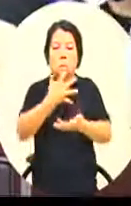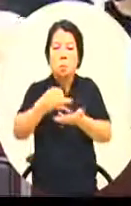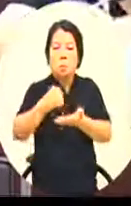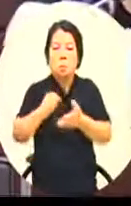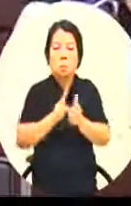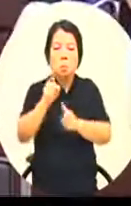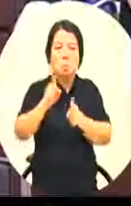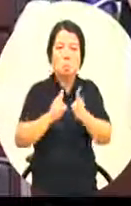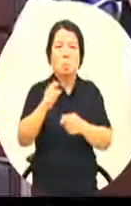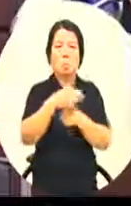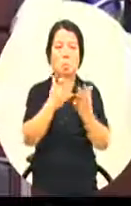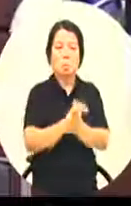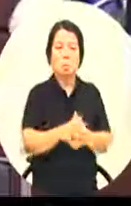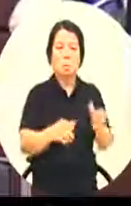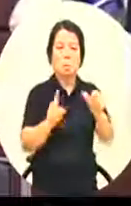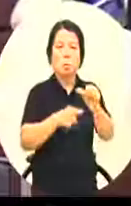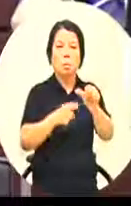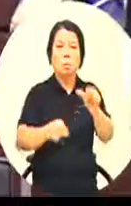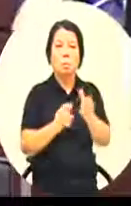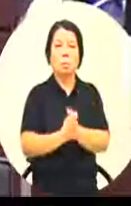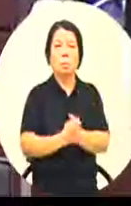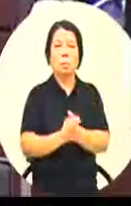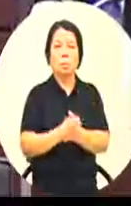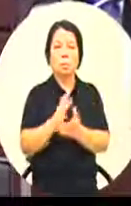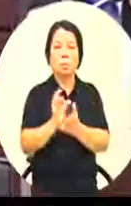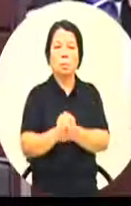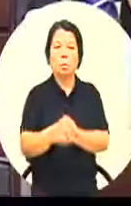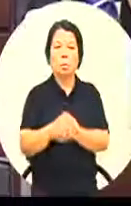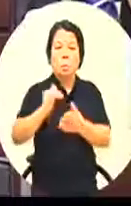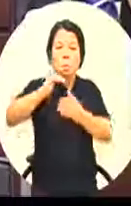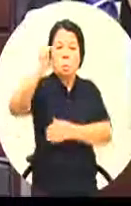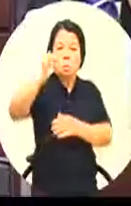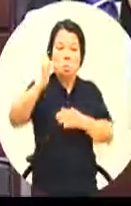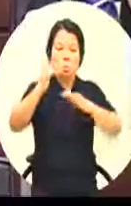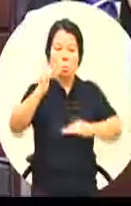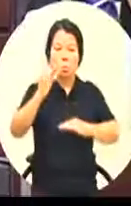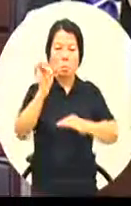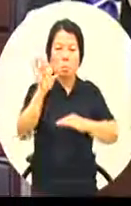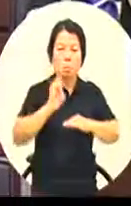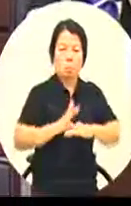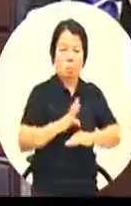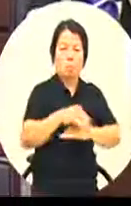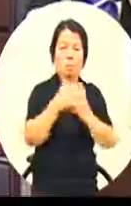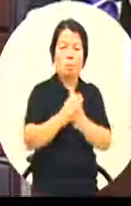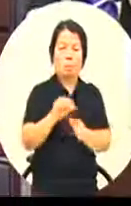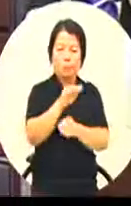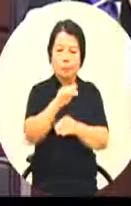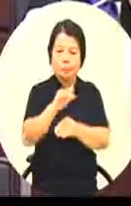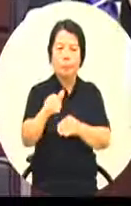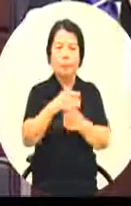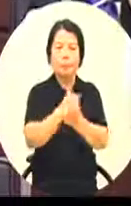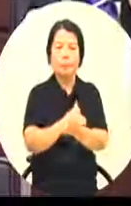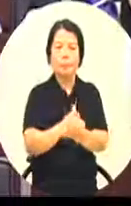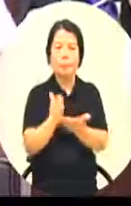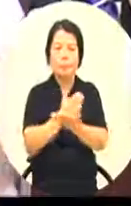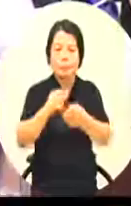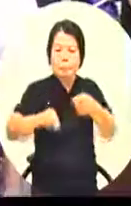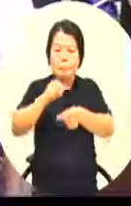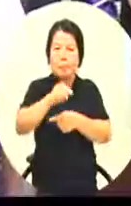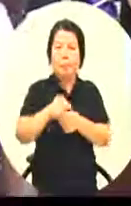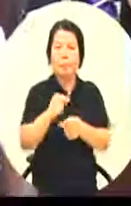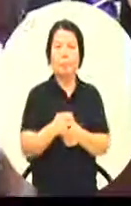个老师当中，他会去高去低，取其中的三位的成绩来做平均。 平均分数哈。